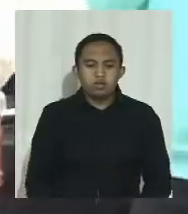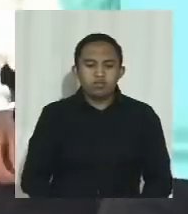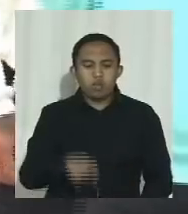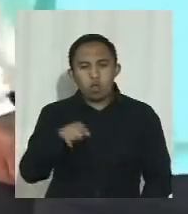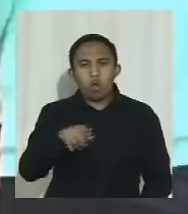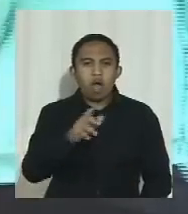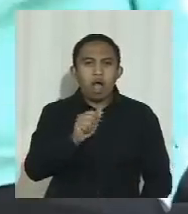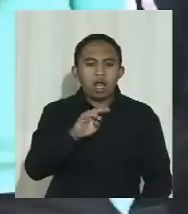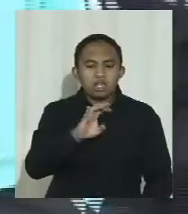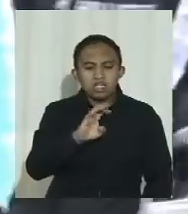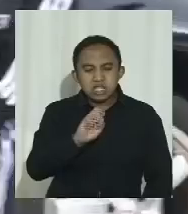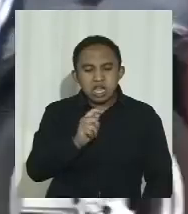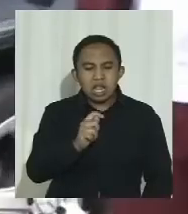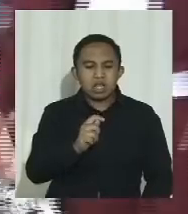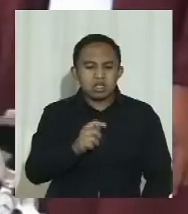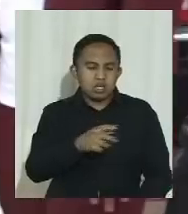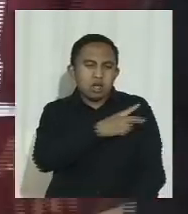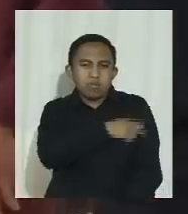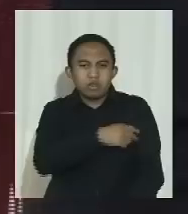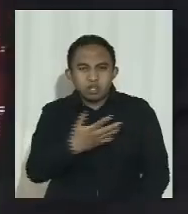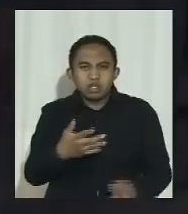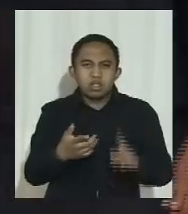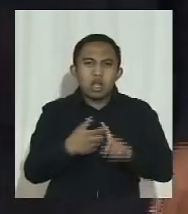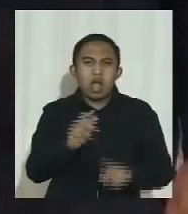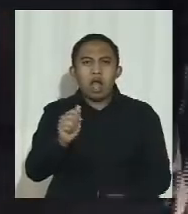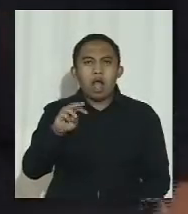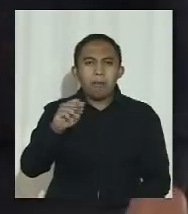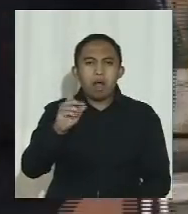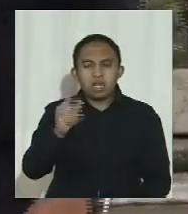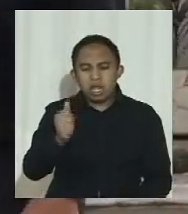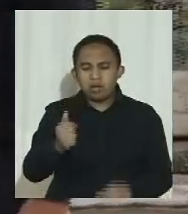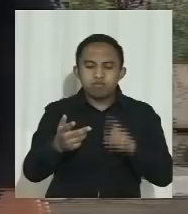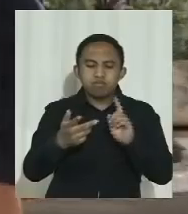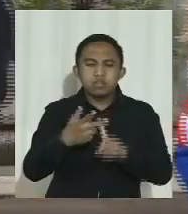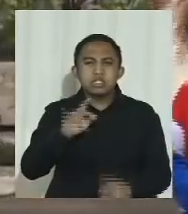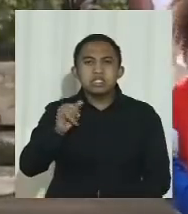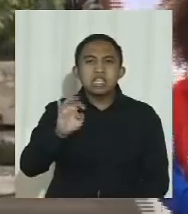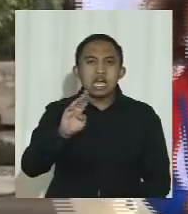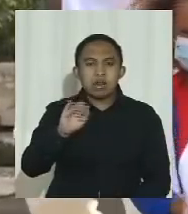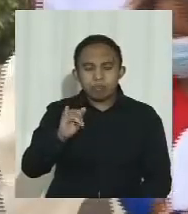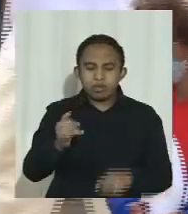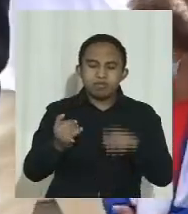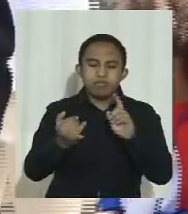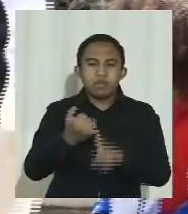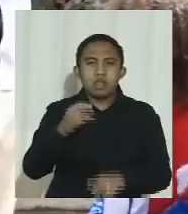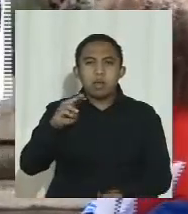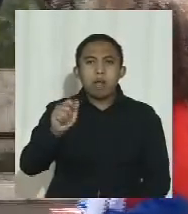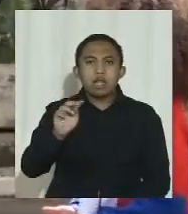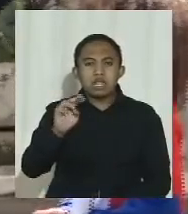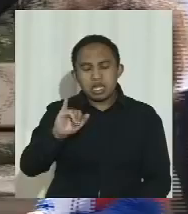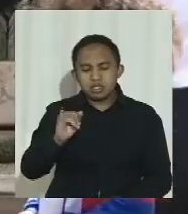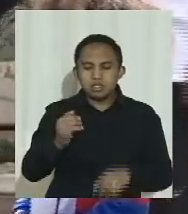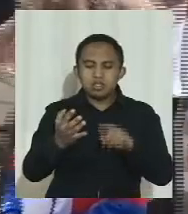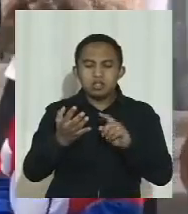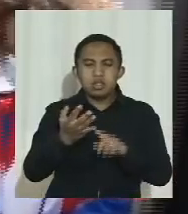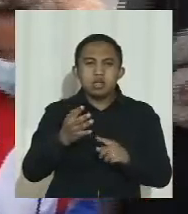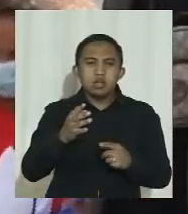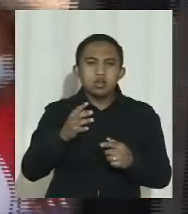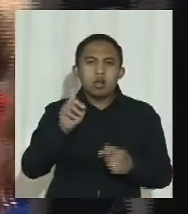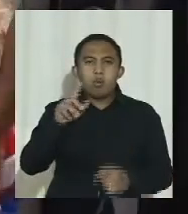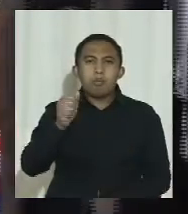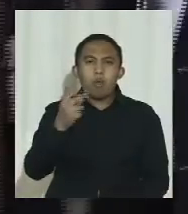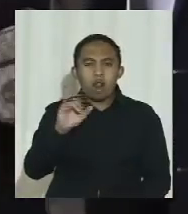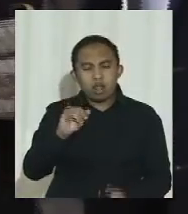Nice, kapiteny Paré, Ibrahim Amada, Jeremy Morel, Mathias Voavi Paulin, Marco